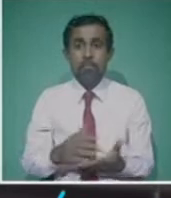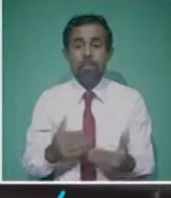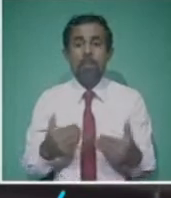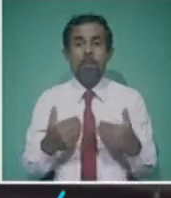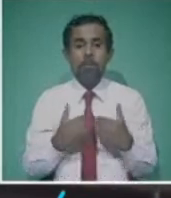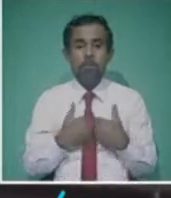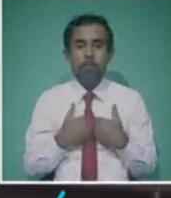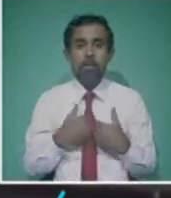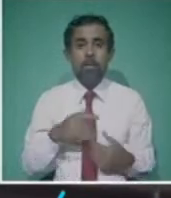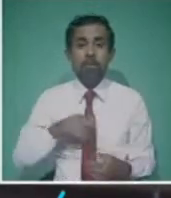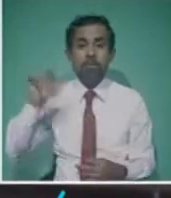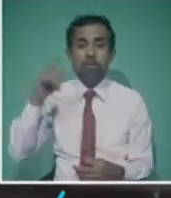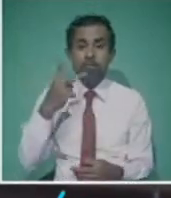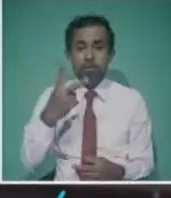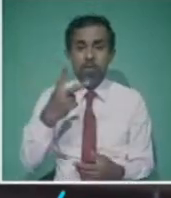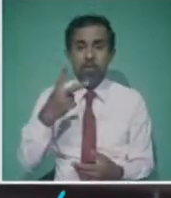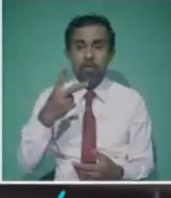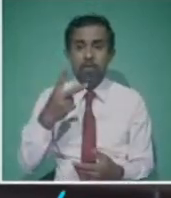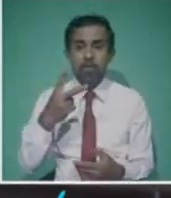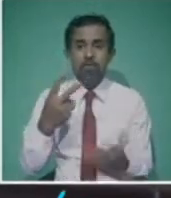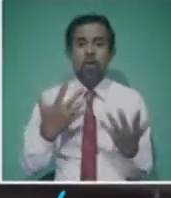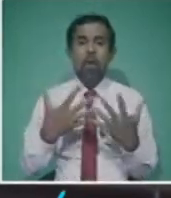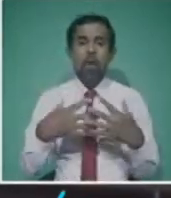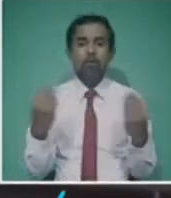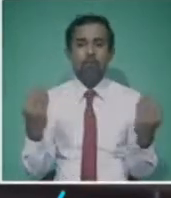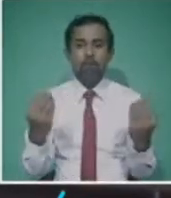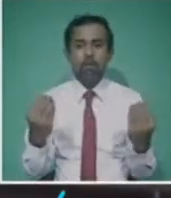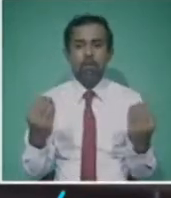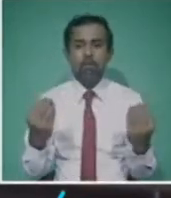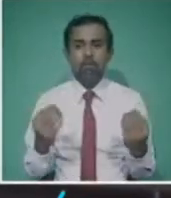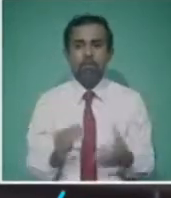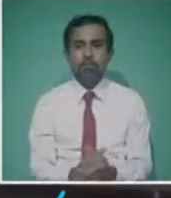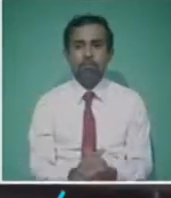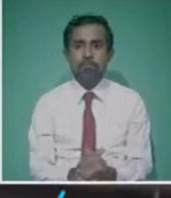मगे दिपूर्वसी बावे अयंकर गंड